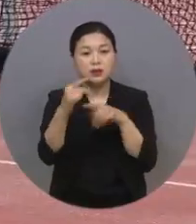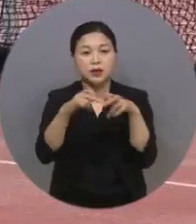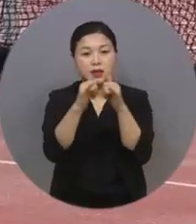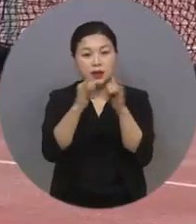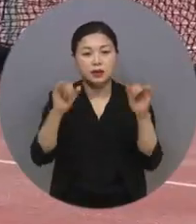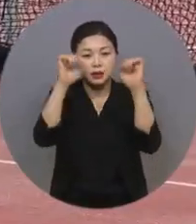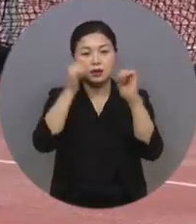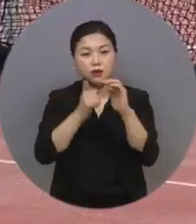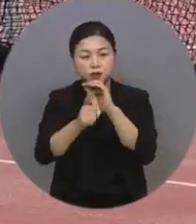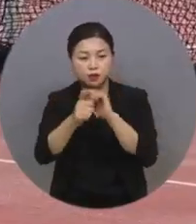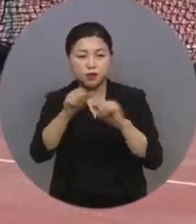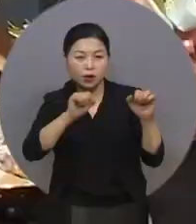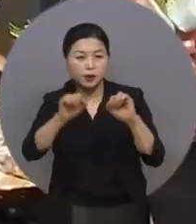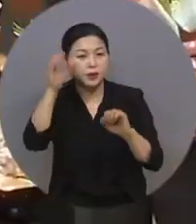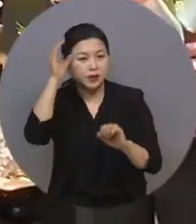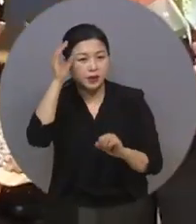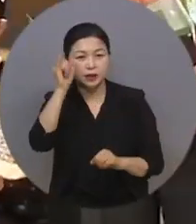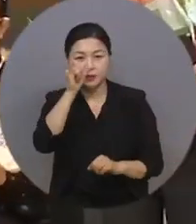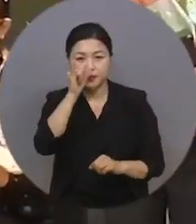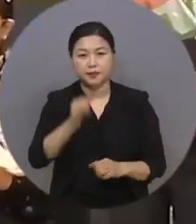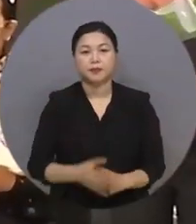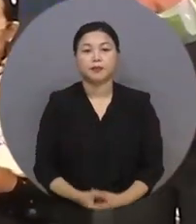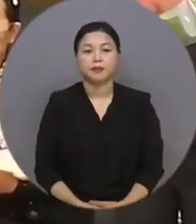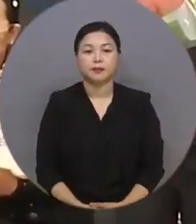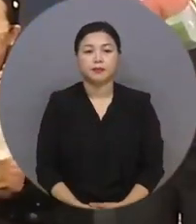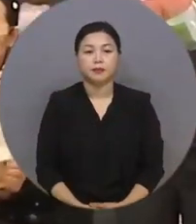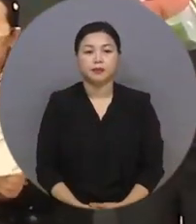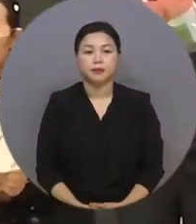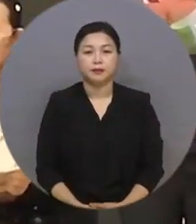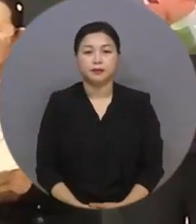선수들의 활약이 기대됩니다 복식tv 뉴스 황영재입니다